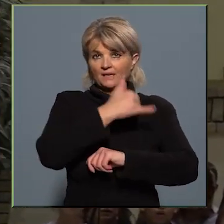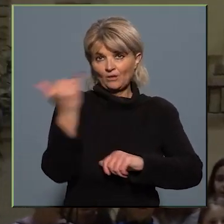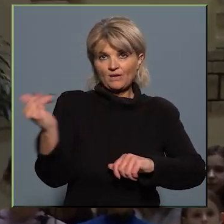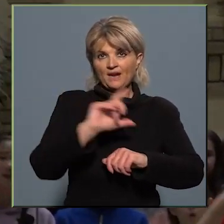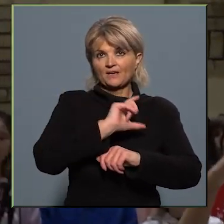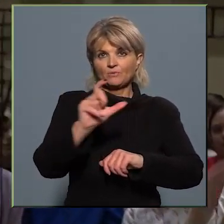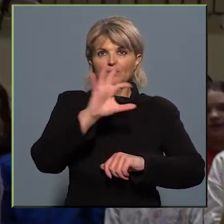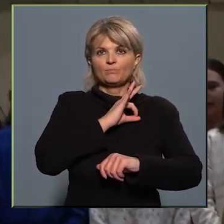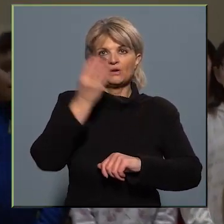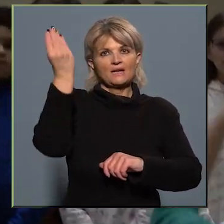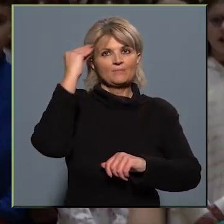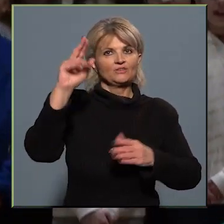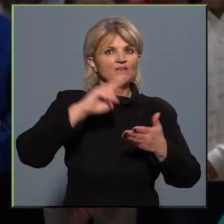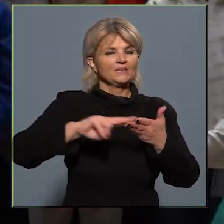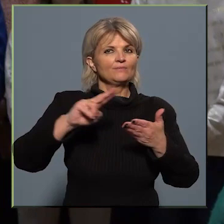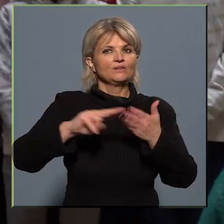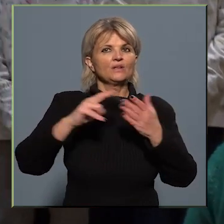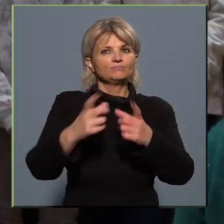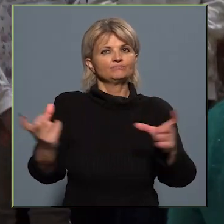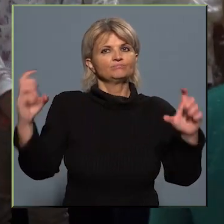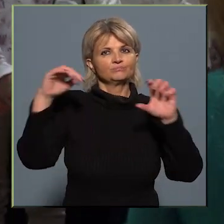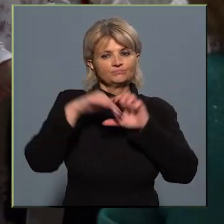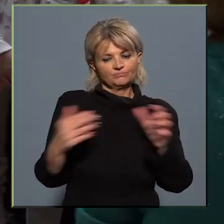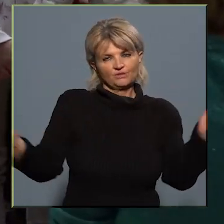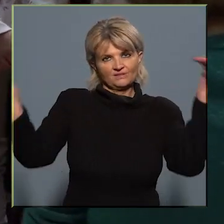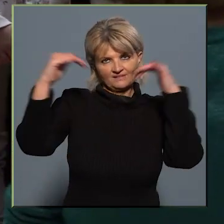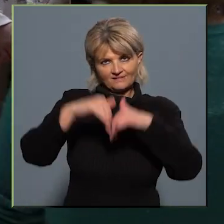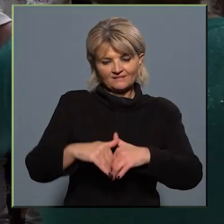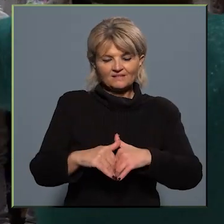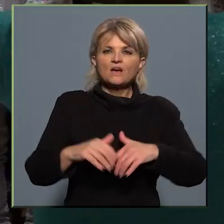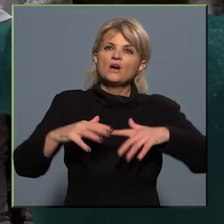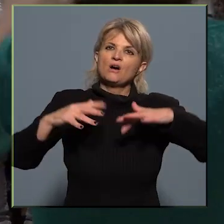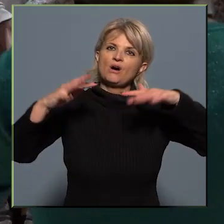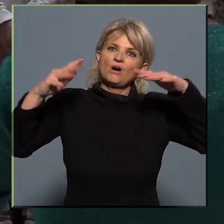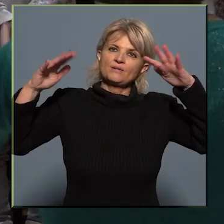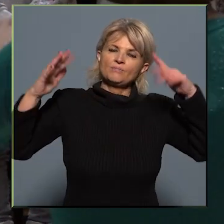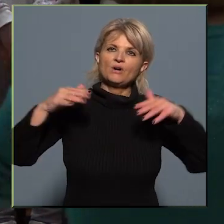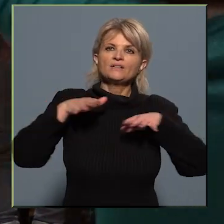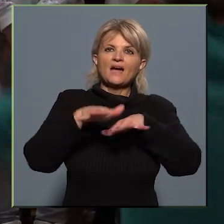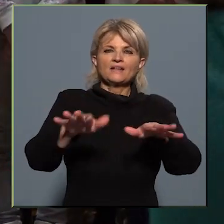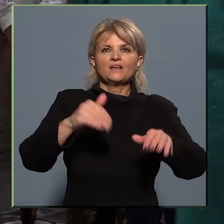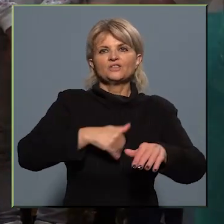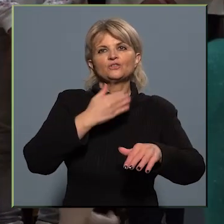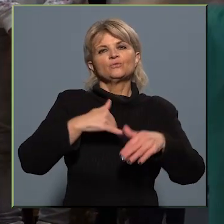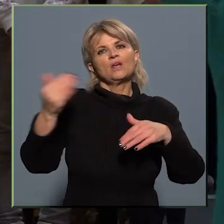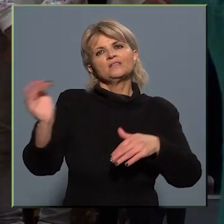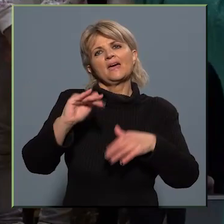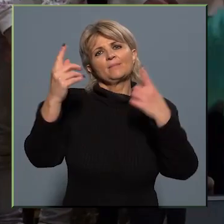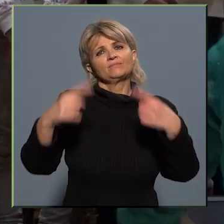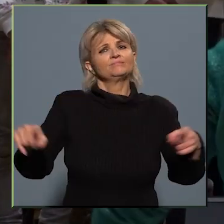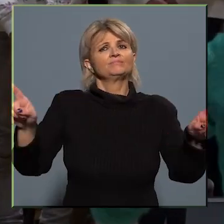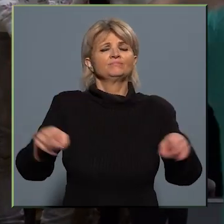a polgármesteri hivatal átriumában gyűlt össze a társaság. A harmat általános iskola gyermekkórusa varázslatos ünnepi